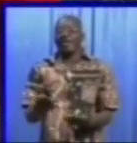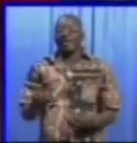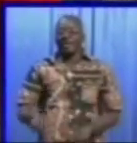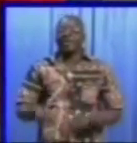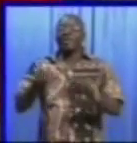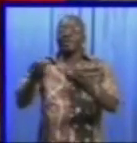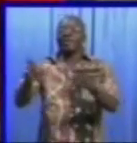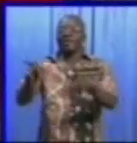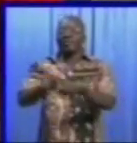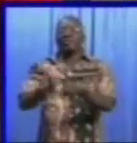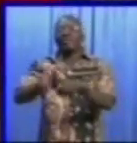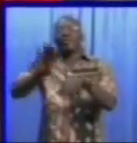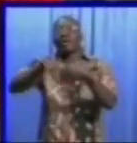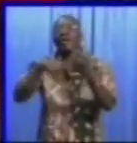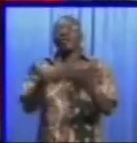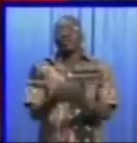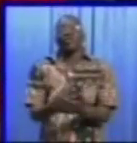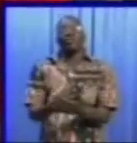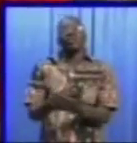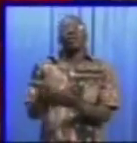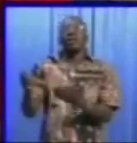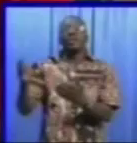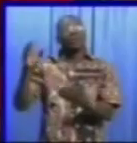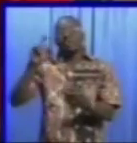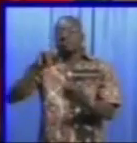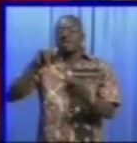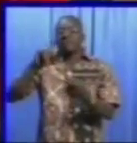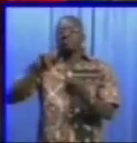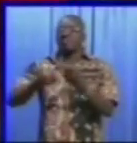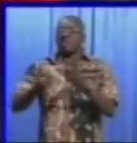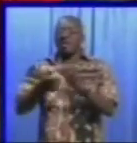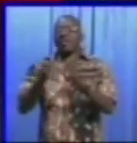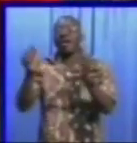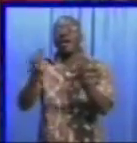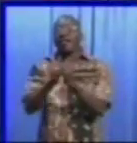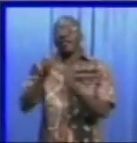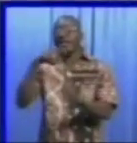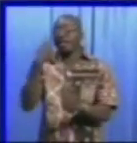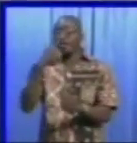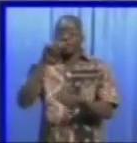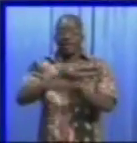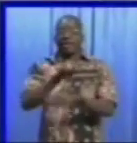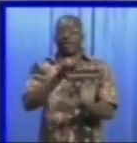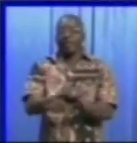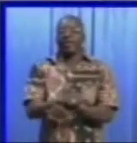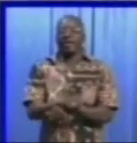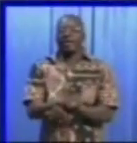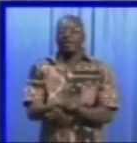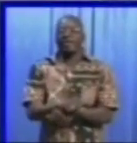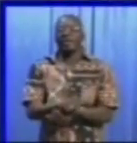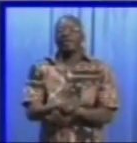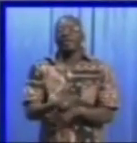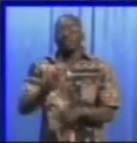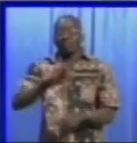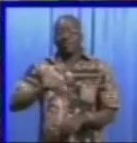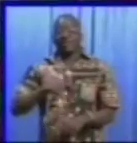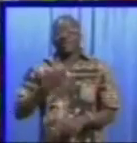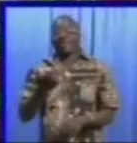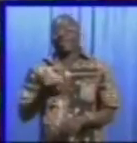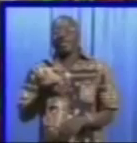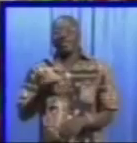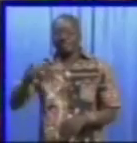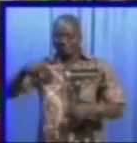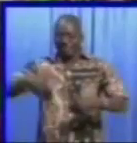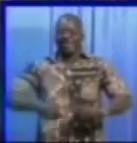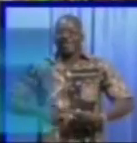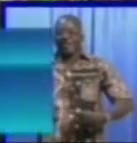cela aussi à tout l'arrondissement, à tous les collègues avec qui nous avons travaillé en collaboration. C'est un sentiment d'interpellation parce qu'étant